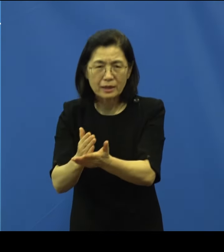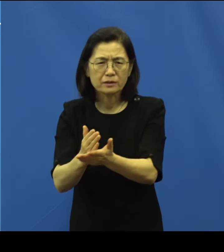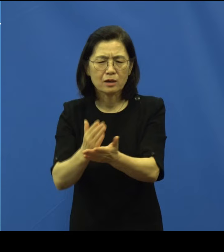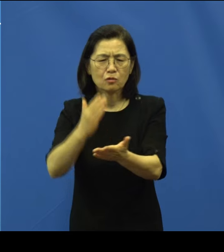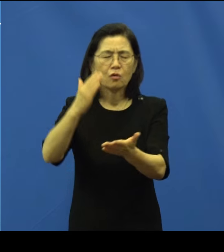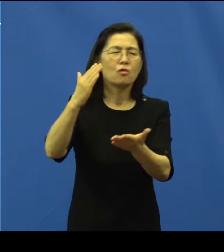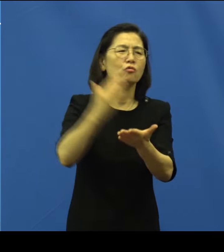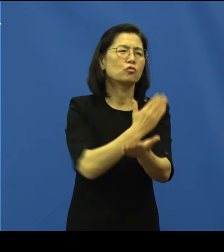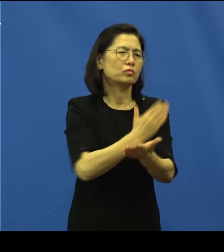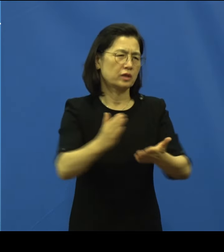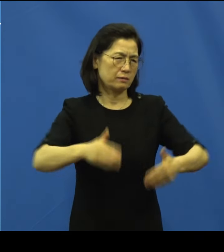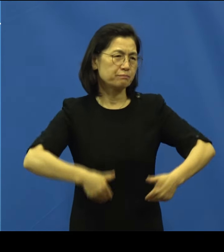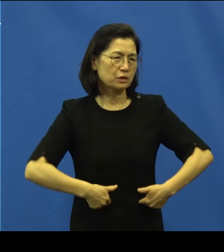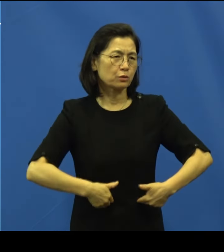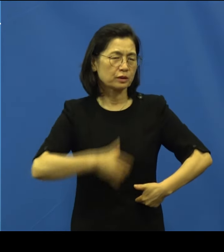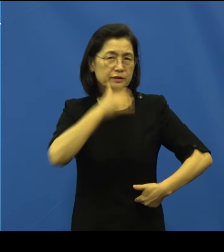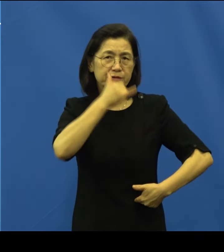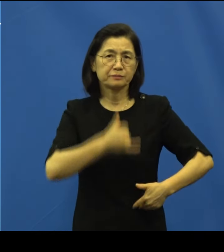이게 문제예요, 여러분.